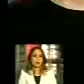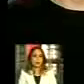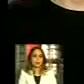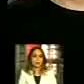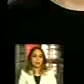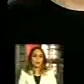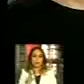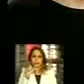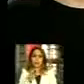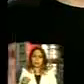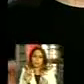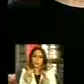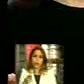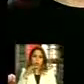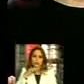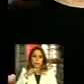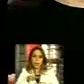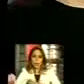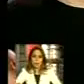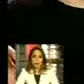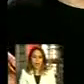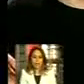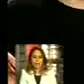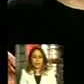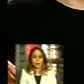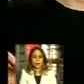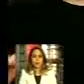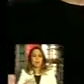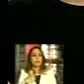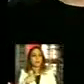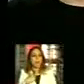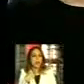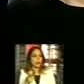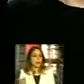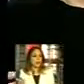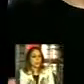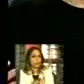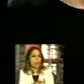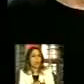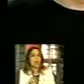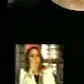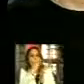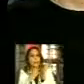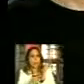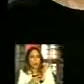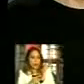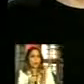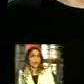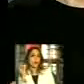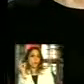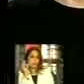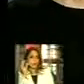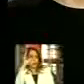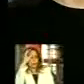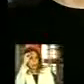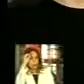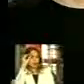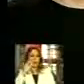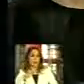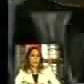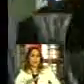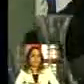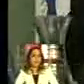יכול לשפר את המצב. ורק להגיד במילה, המחוקק או המחוקקת לצורך העניין, בדיוק התפקיד